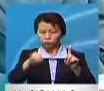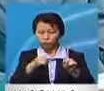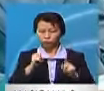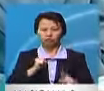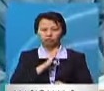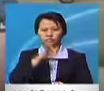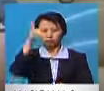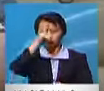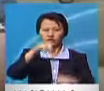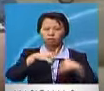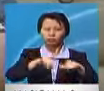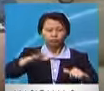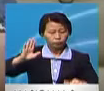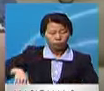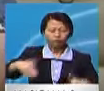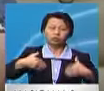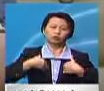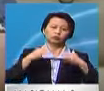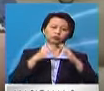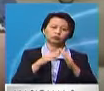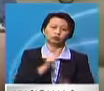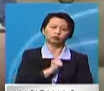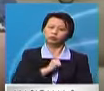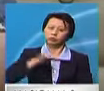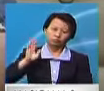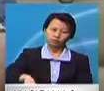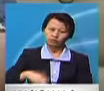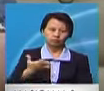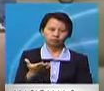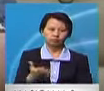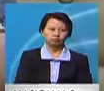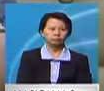penjawat awam masih belum memiliki rumah sendiri.